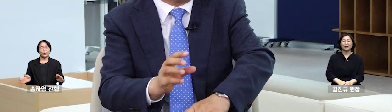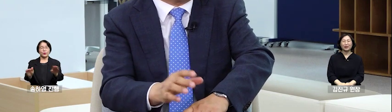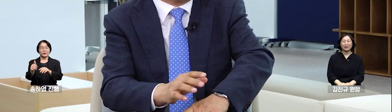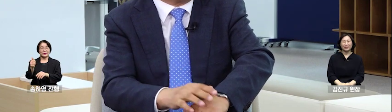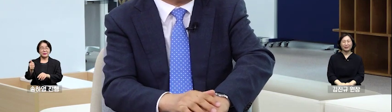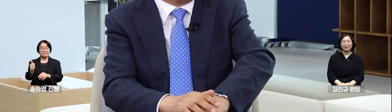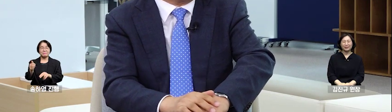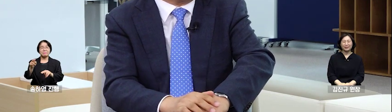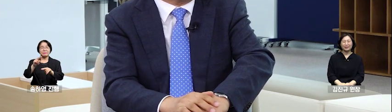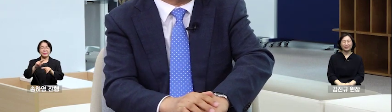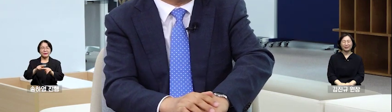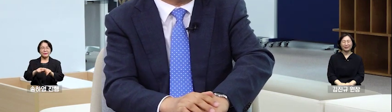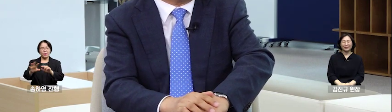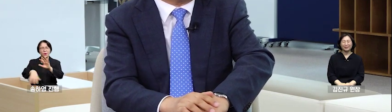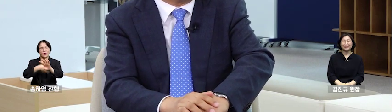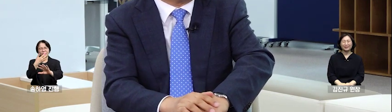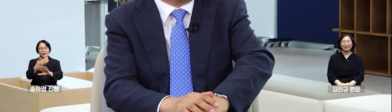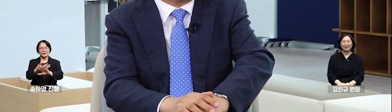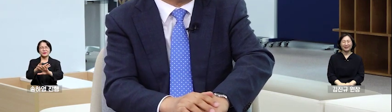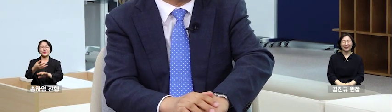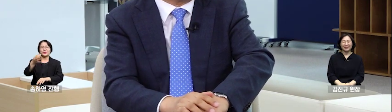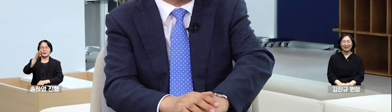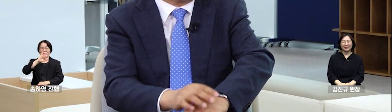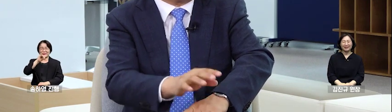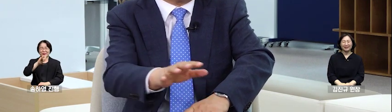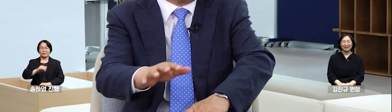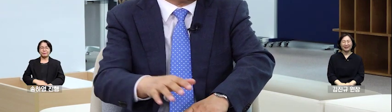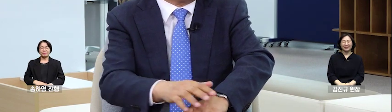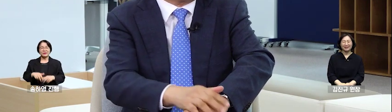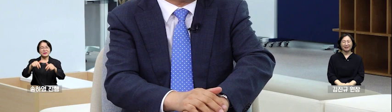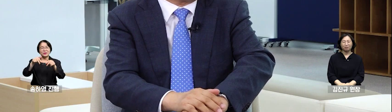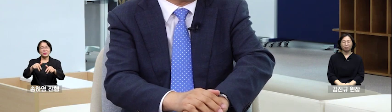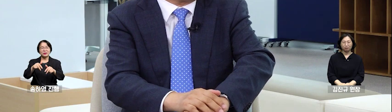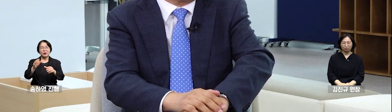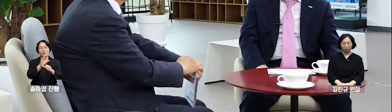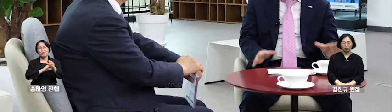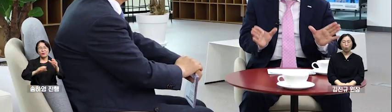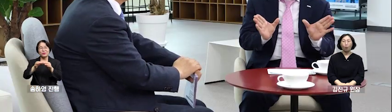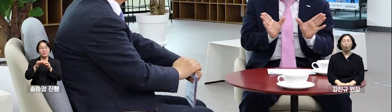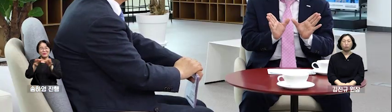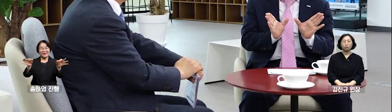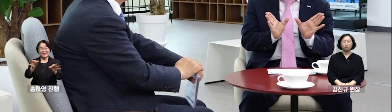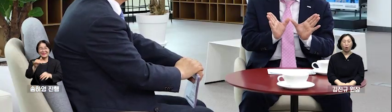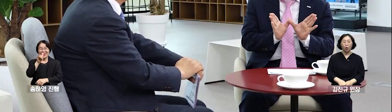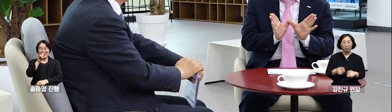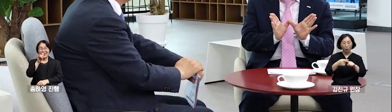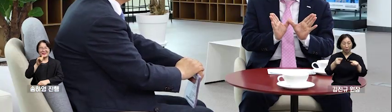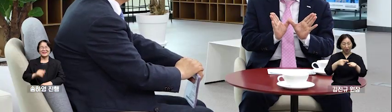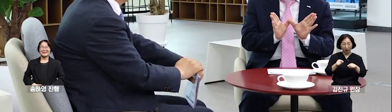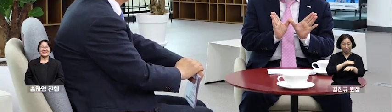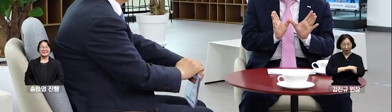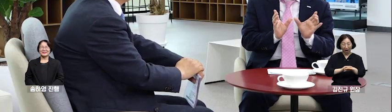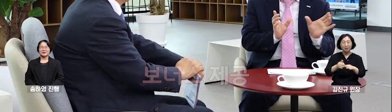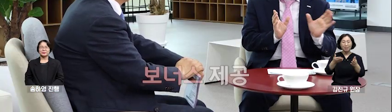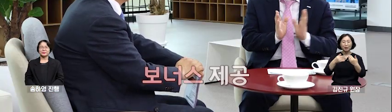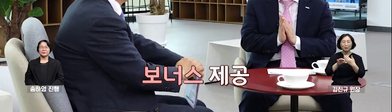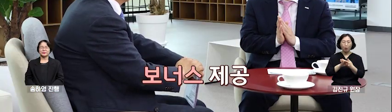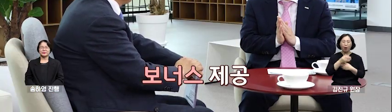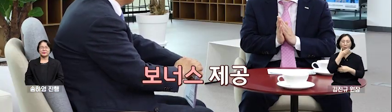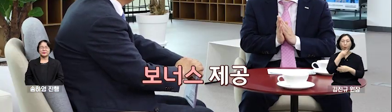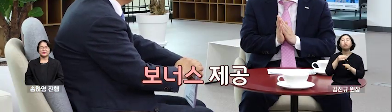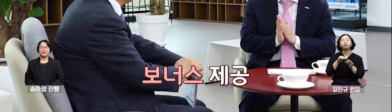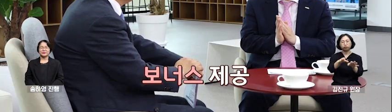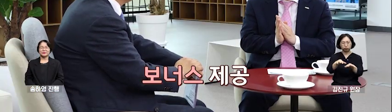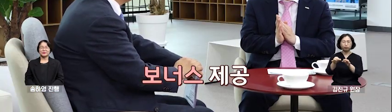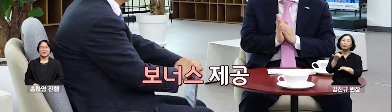동안의 혁신 한 보람이 있는것 해요 아 그 직원들한테 좀 보너스 좀 붙였어요 꼭 저희 평가를 잘 받으면 왜 저 뻔할 수도 많이